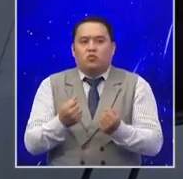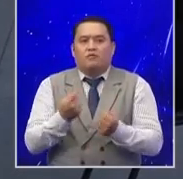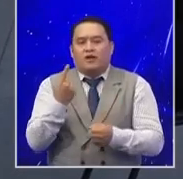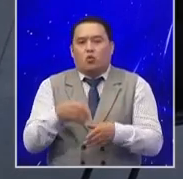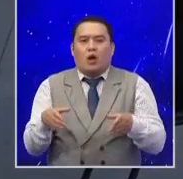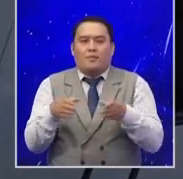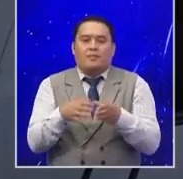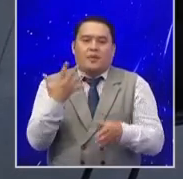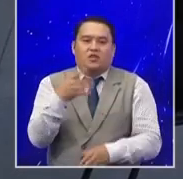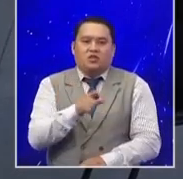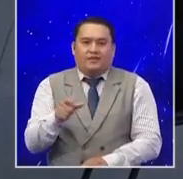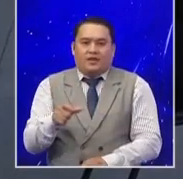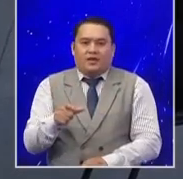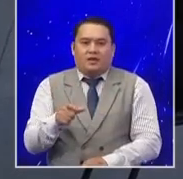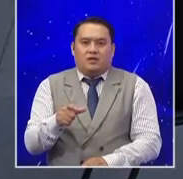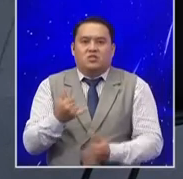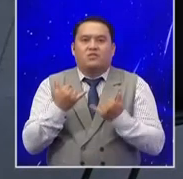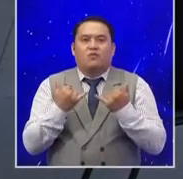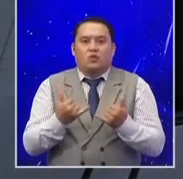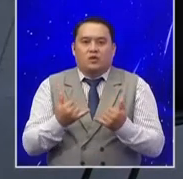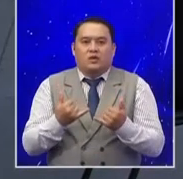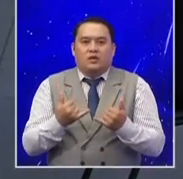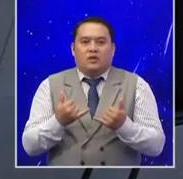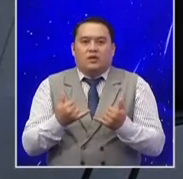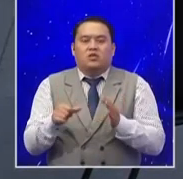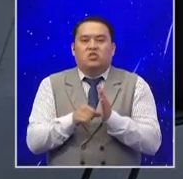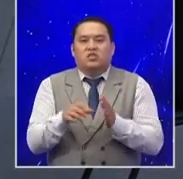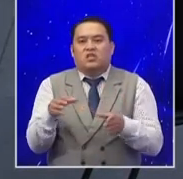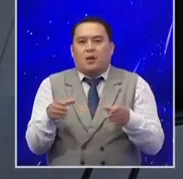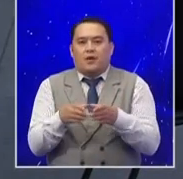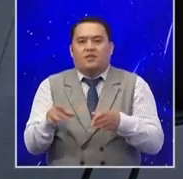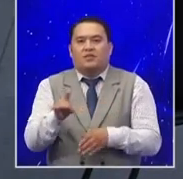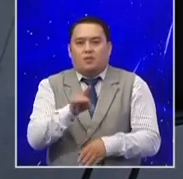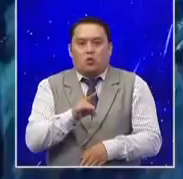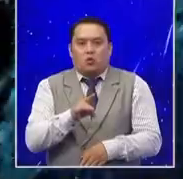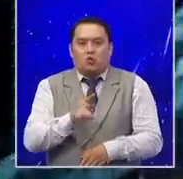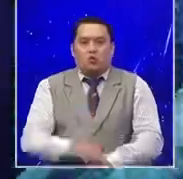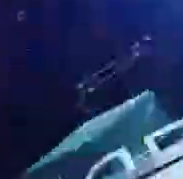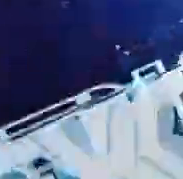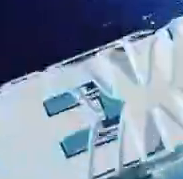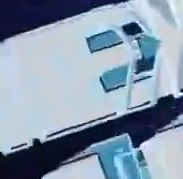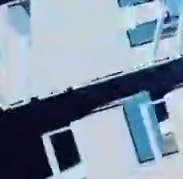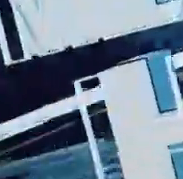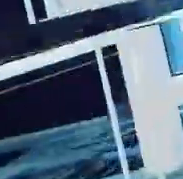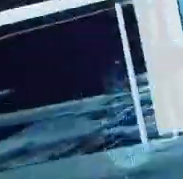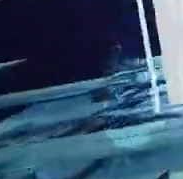одной команде до 5 человек. Итого на сегодня по 6 команд в районах.